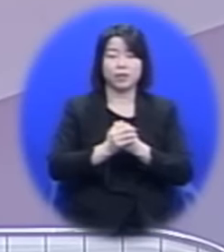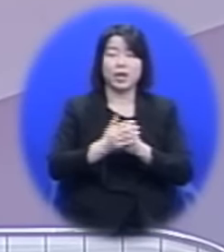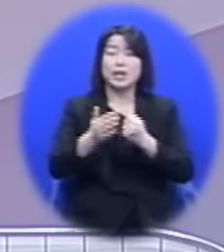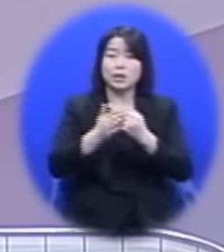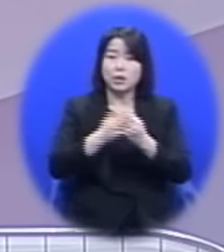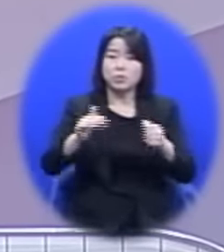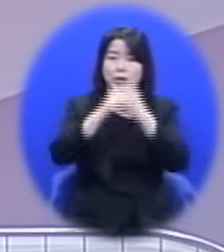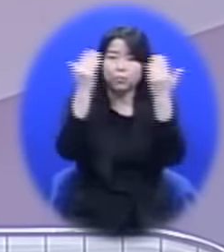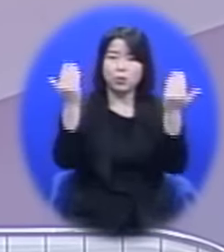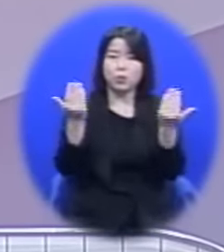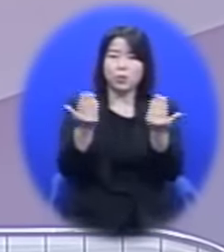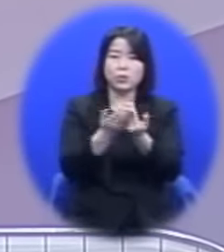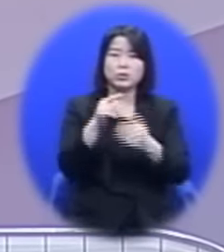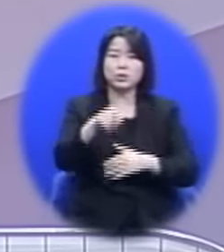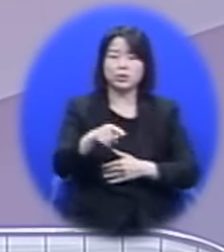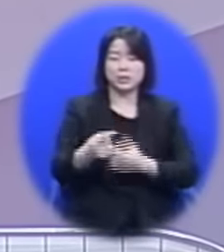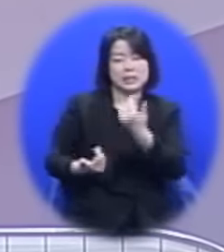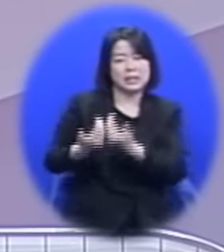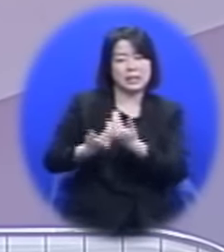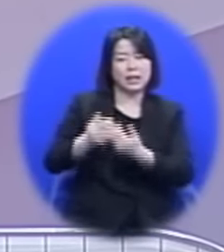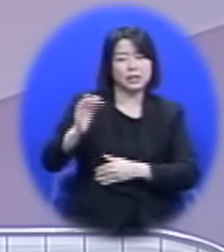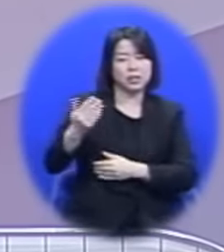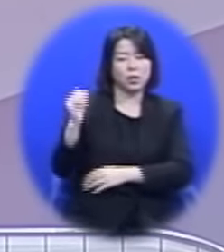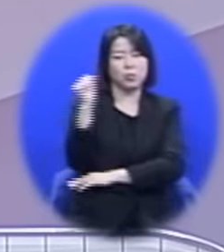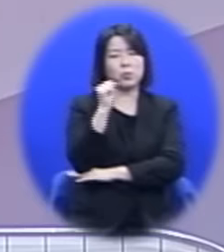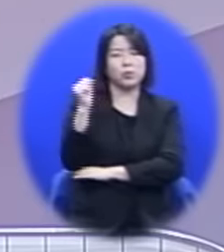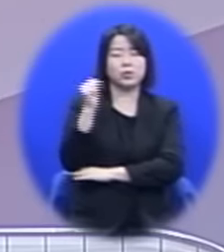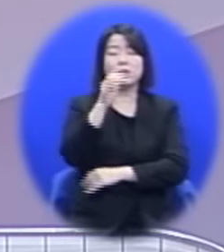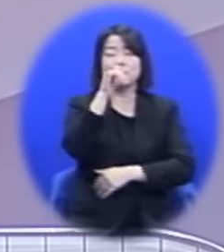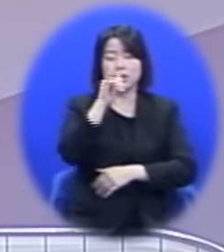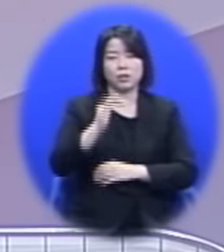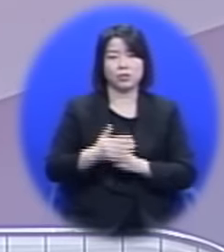그러니까 모든 것이 다 갈등이 되고 흔들리는 겁니다.